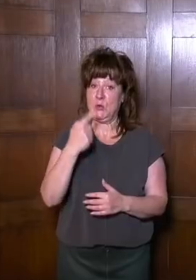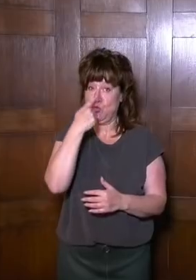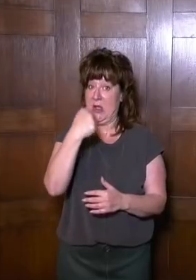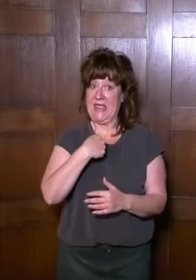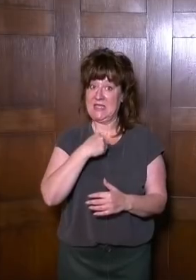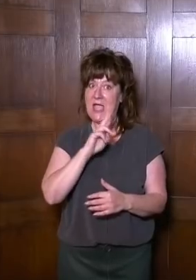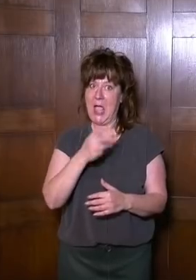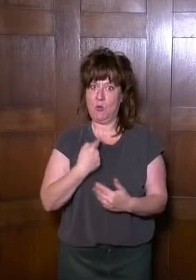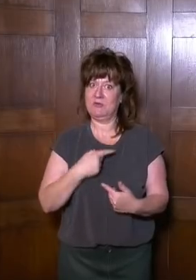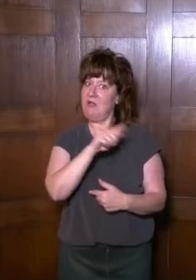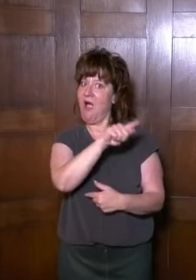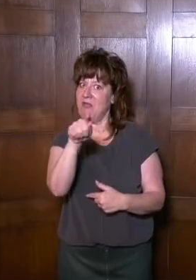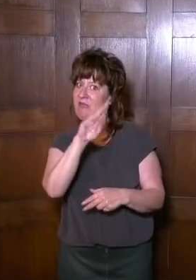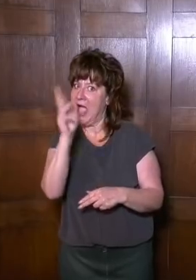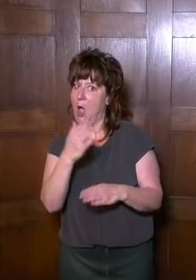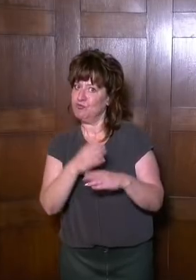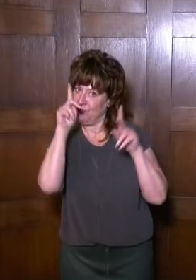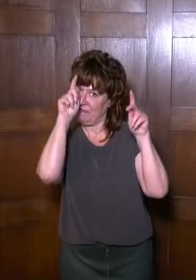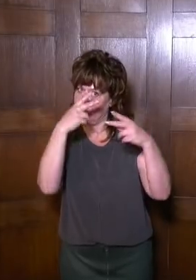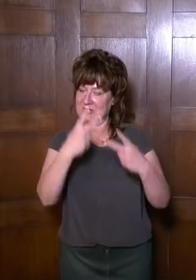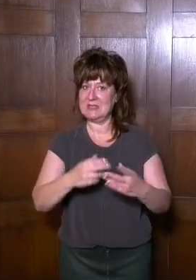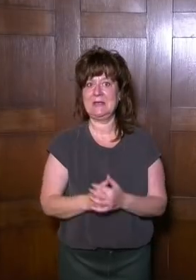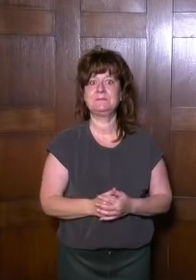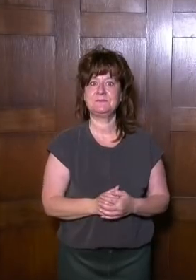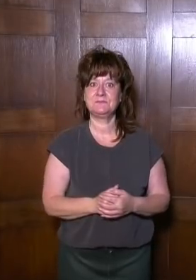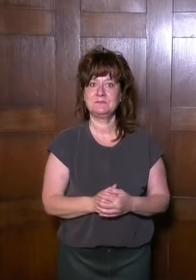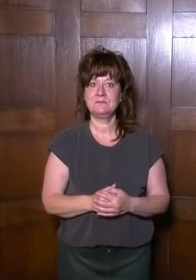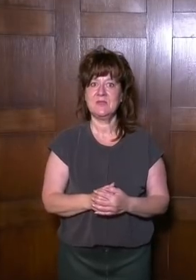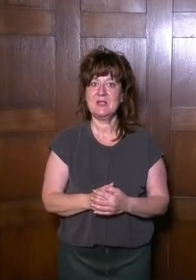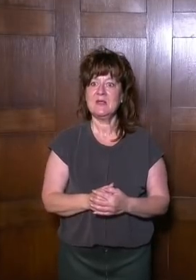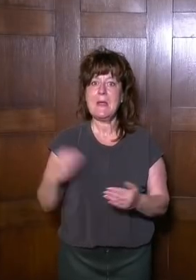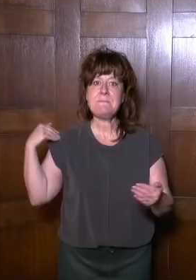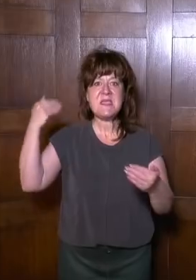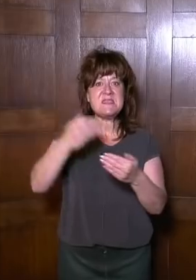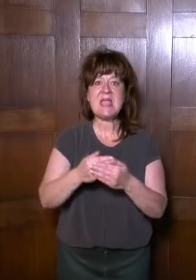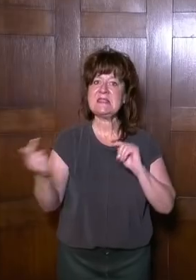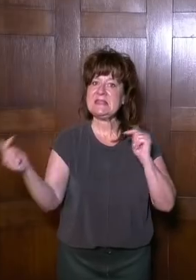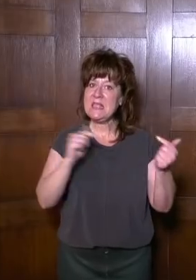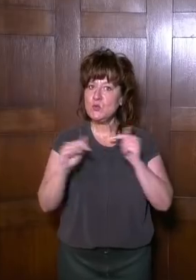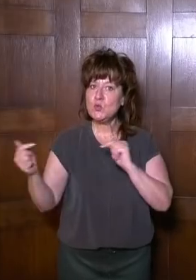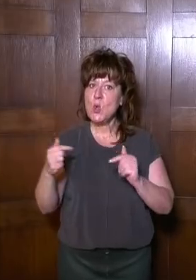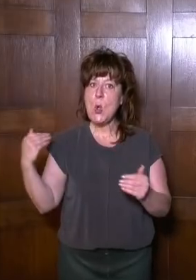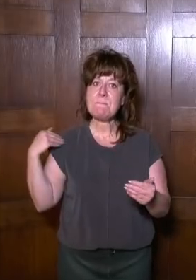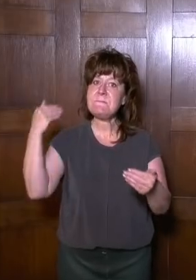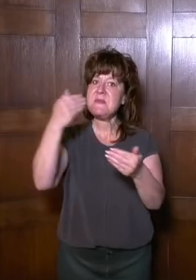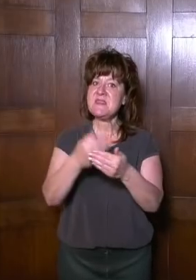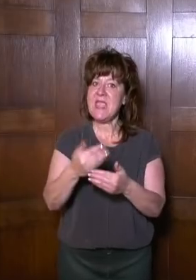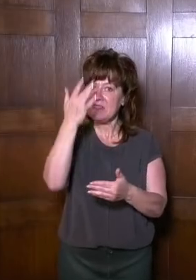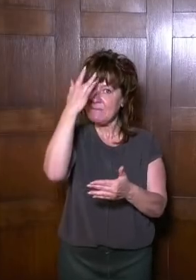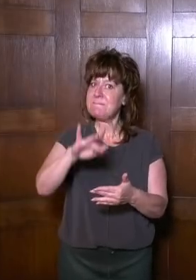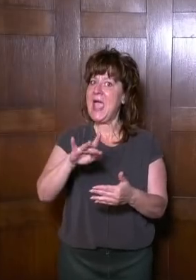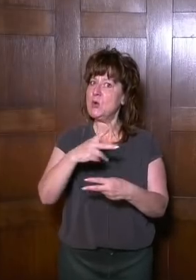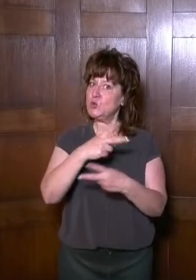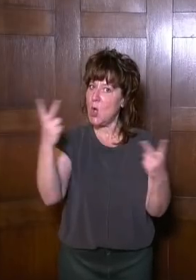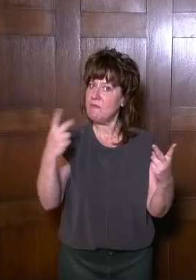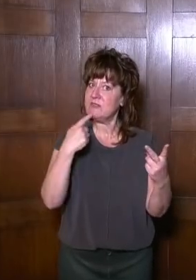bin. Mir ist in der bisherigen Diskussion, in den Statements aufgefallen, dass wir